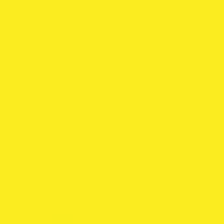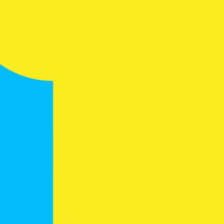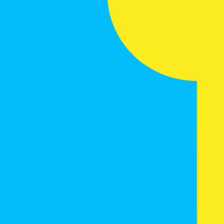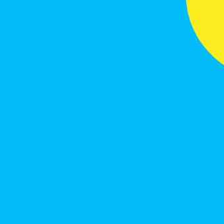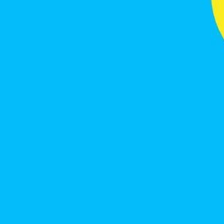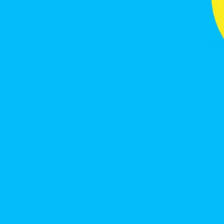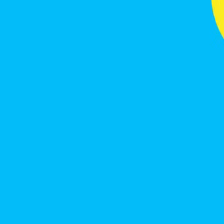I